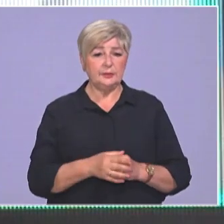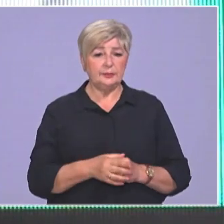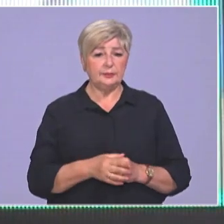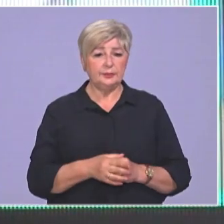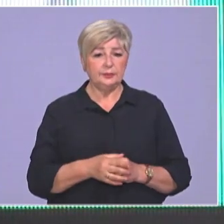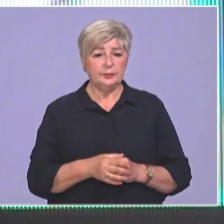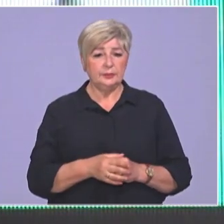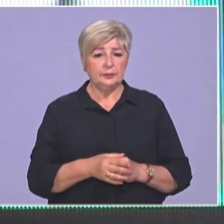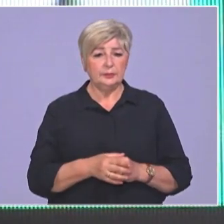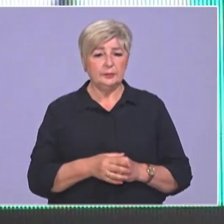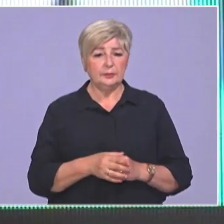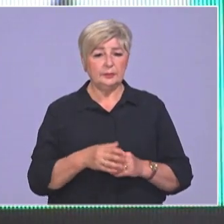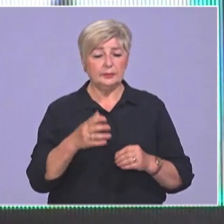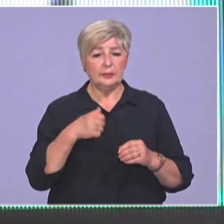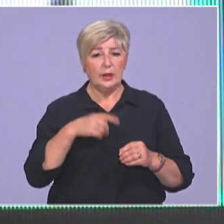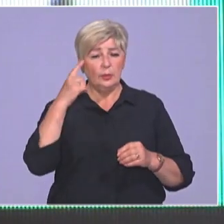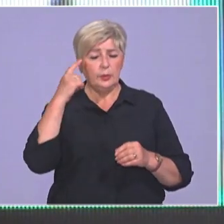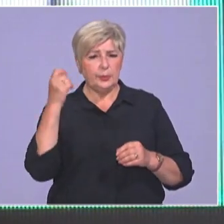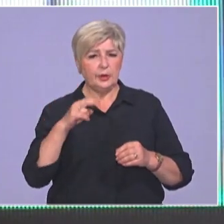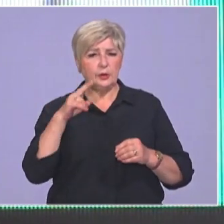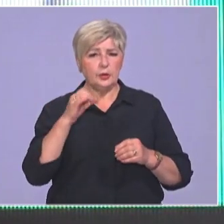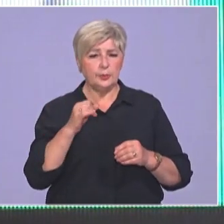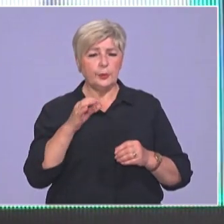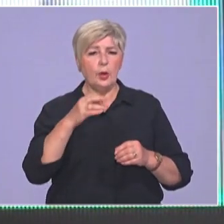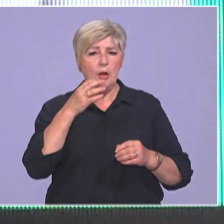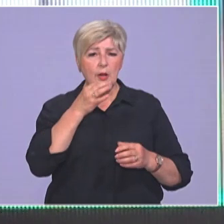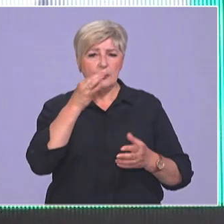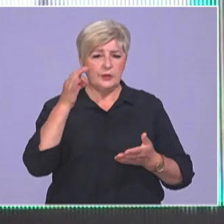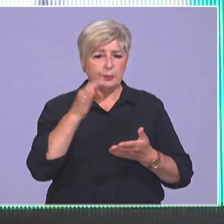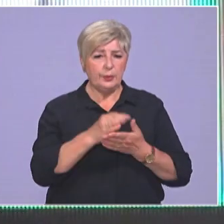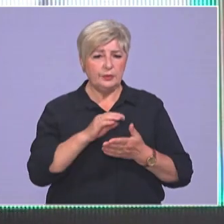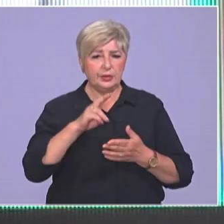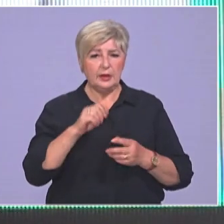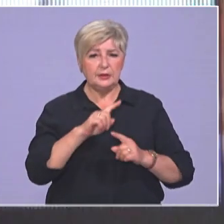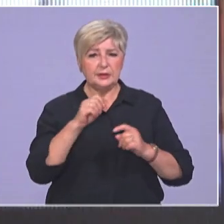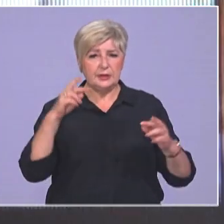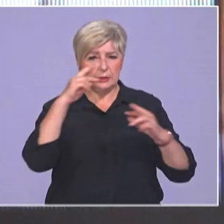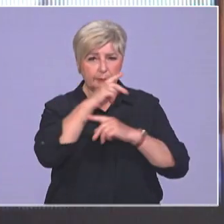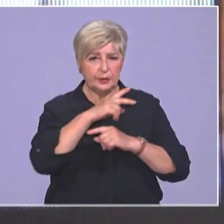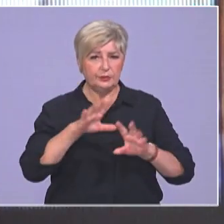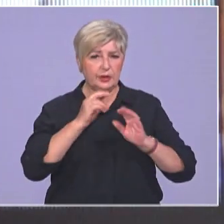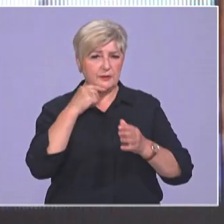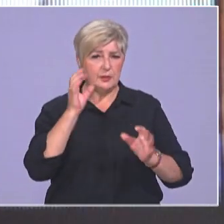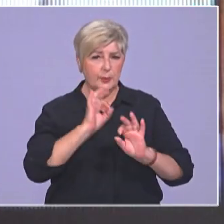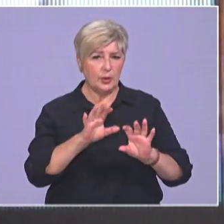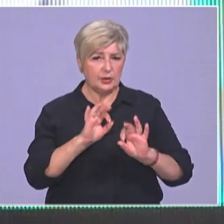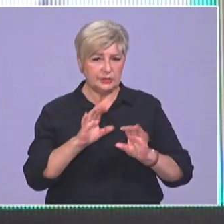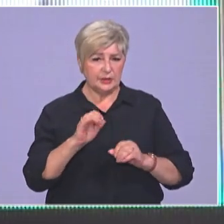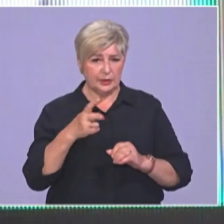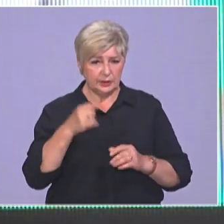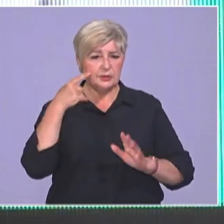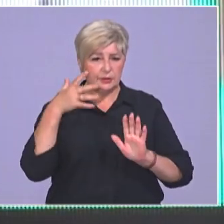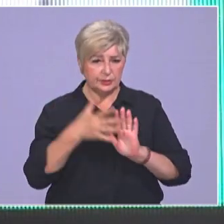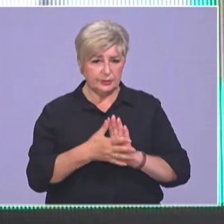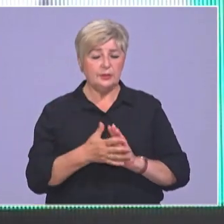попереджаєте судом про кримінальну відповідальність за відмову видачі показань та задачу завідомо неправдивих показань. Це вам зрозуміло? Я вас